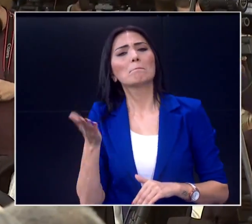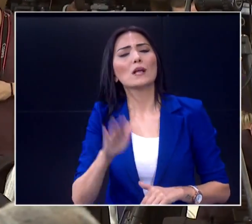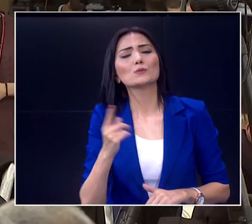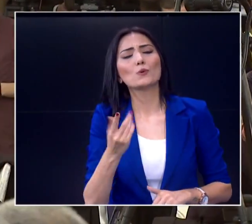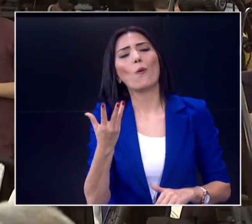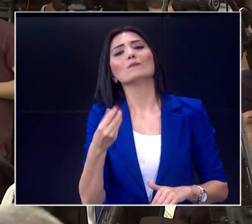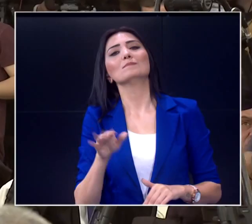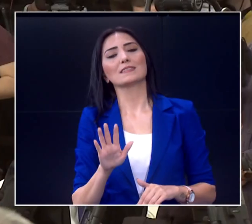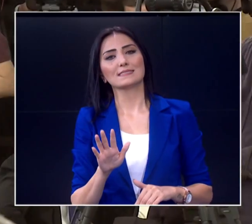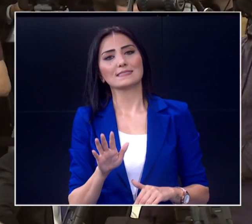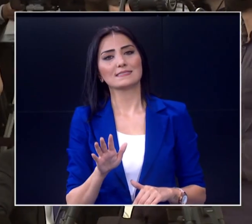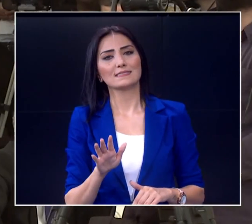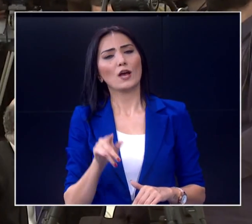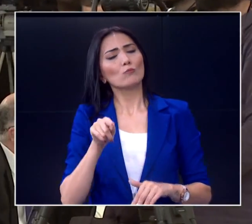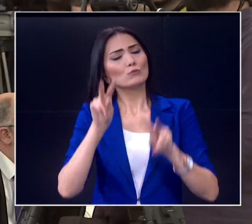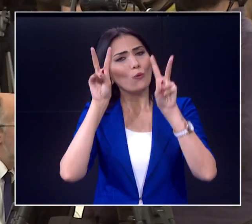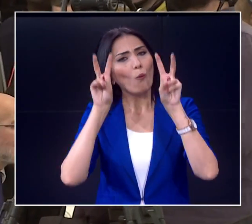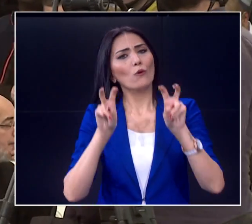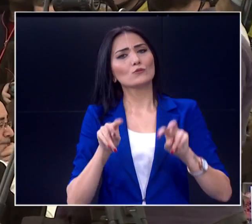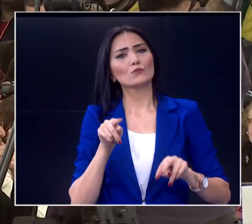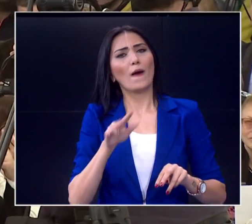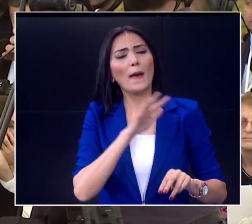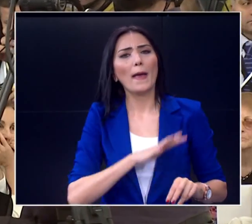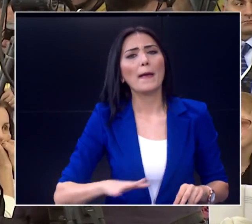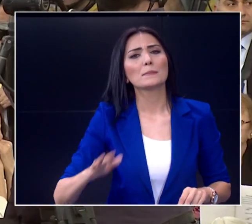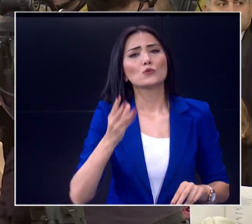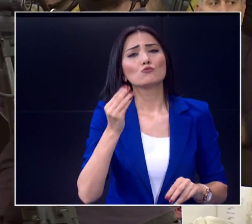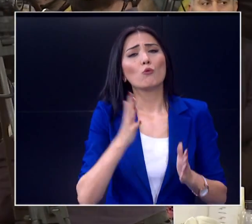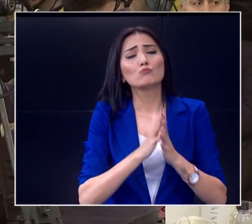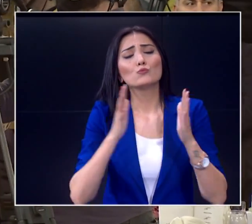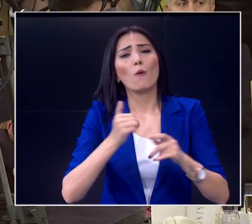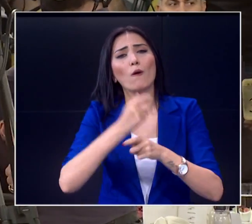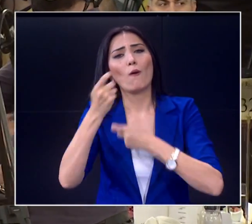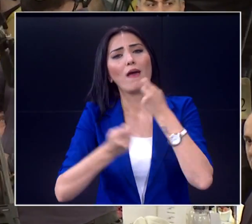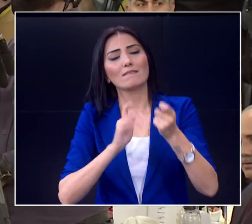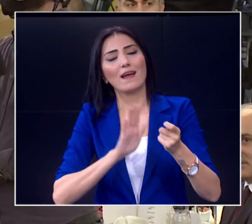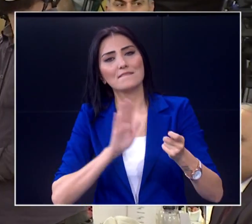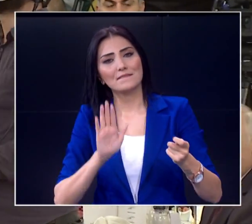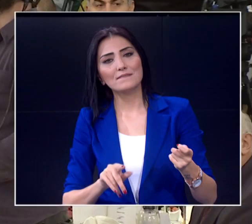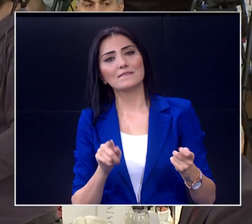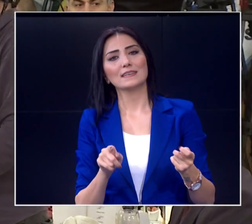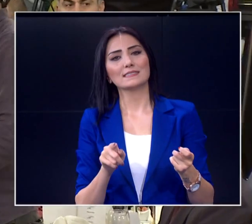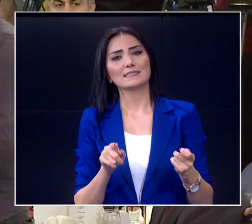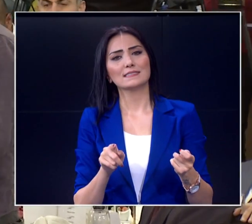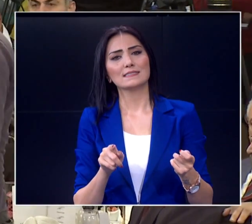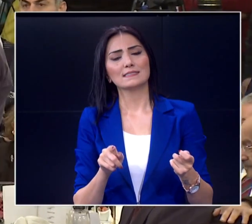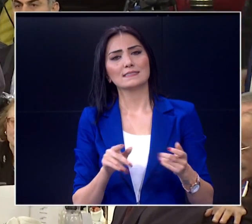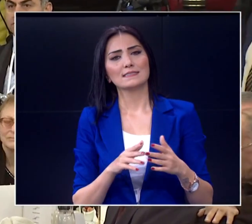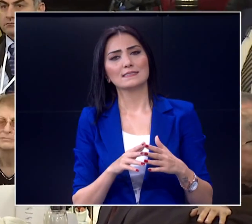olmaz. Bu konuda hepimize çok büyük görevler düşüyor.